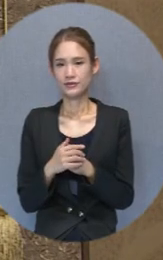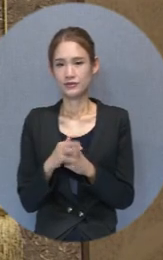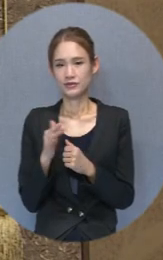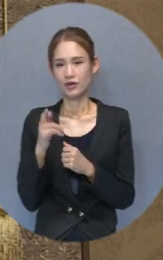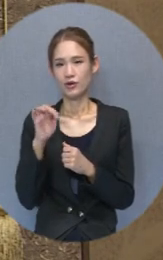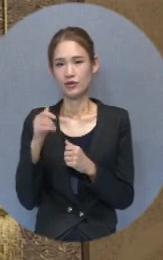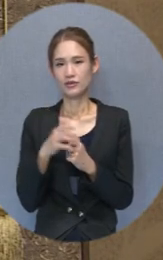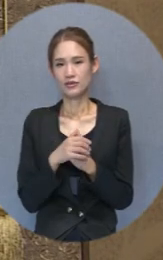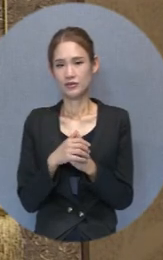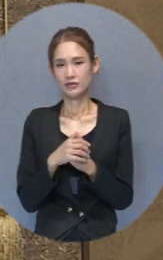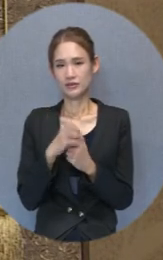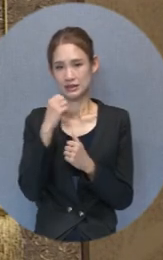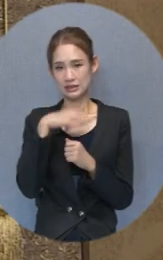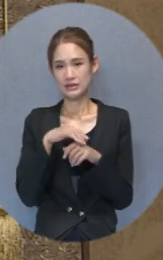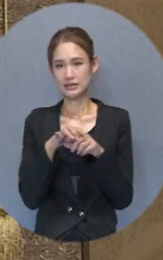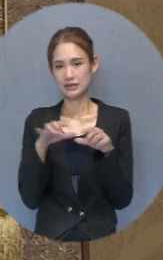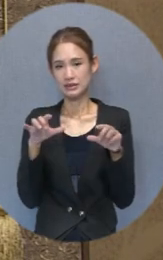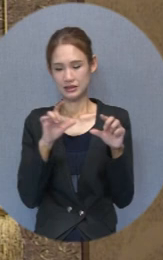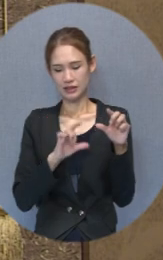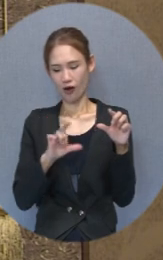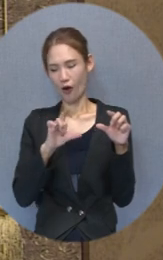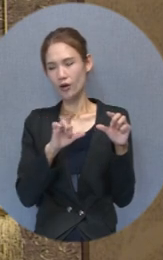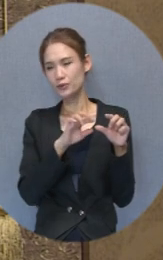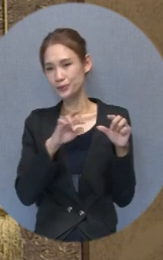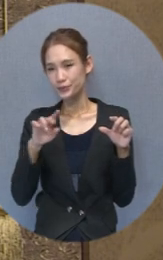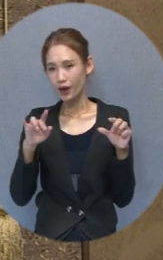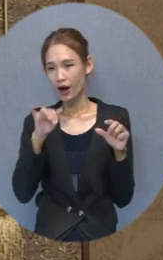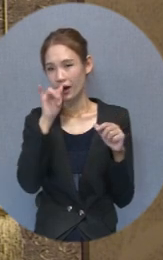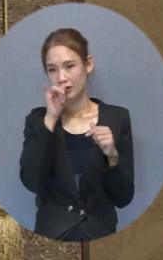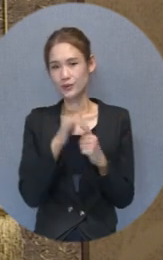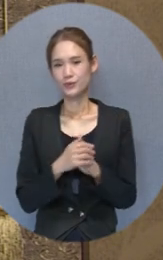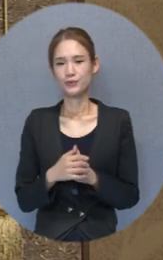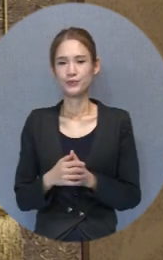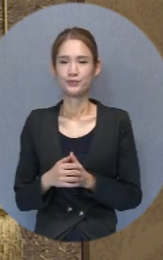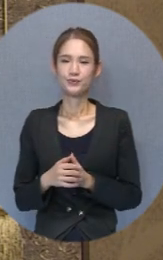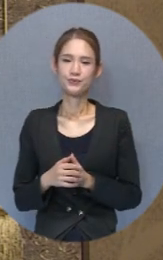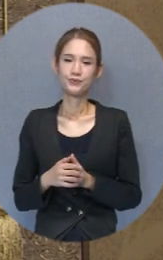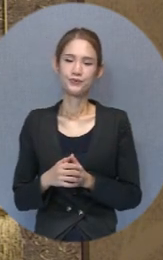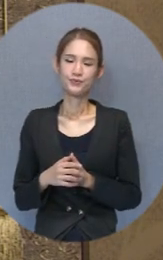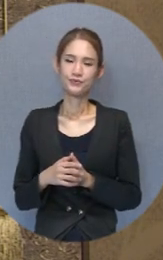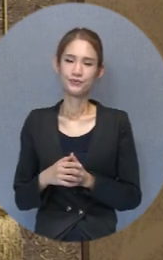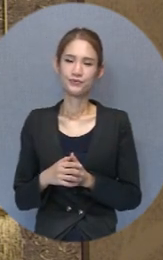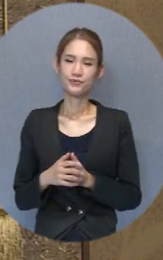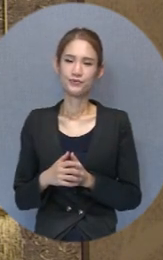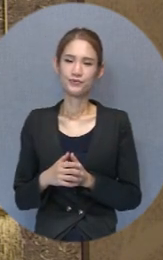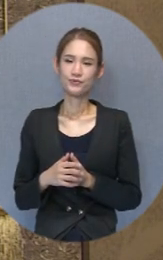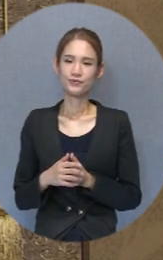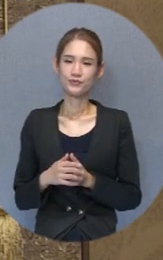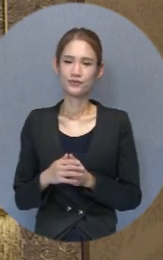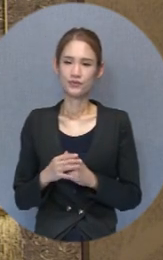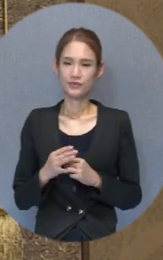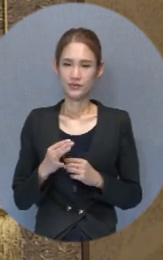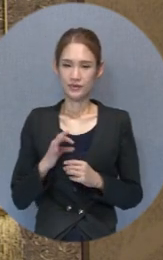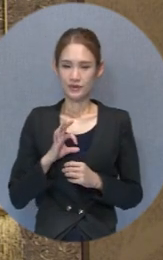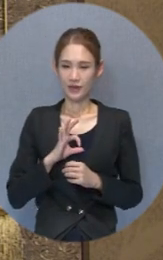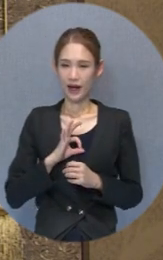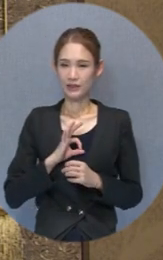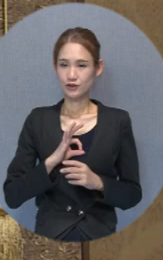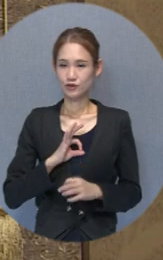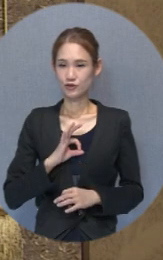점자는 그냥 일상적으로 덤이라고 보시면 되고요. 네. 네. 이제 단추를 잠그는